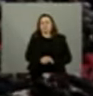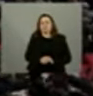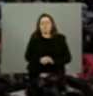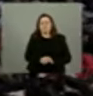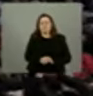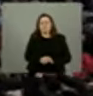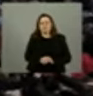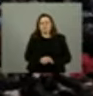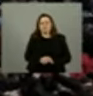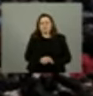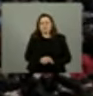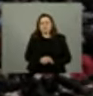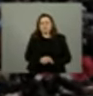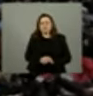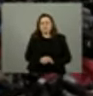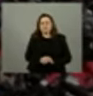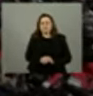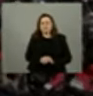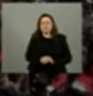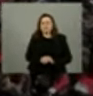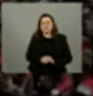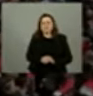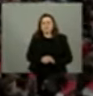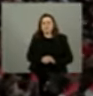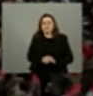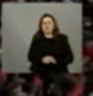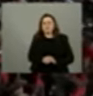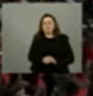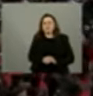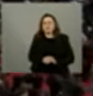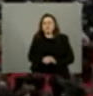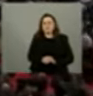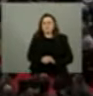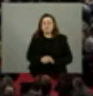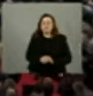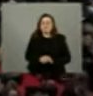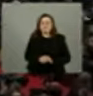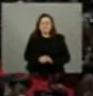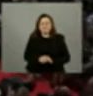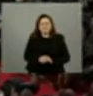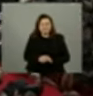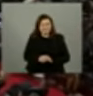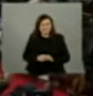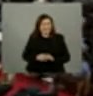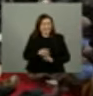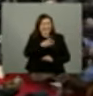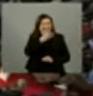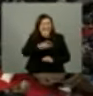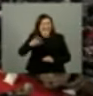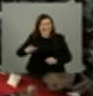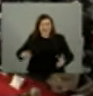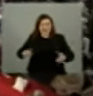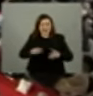Σημειολογικά, πραγματολογικά, ουσιαστικά, η σημερινή παρέμβαση υπηρετεί την ενότητα ή ενισχύει